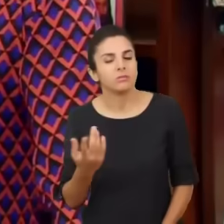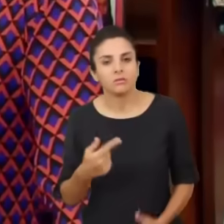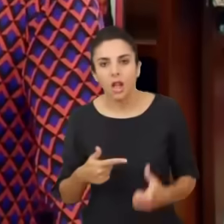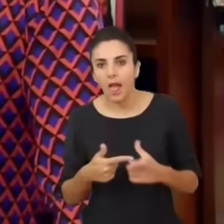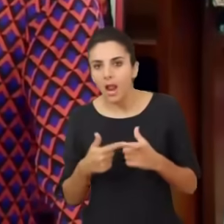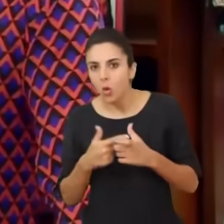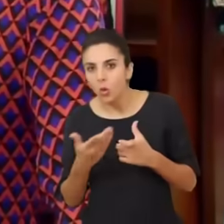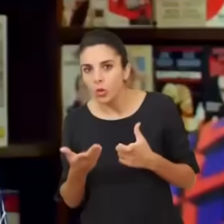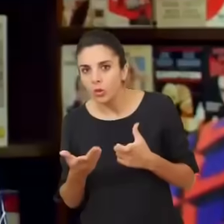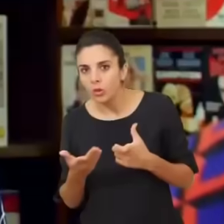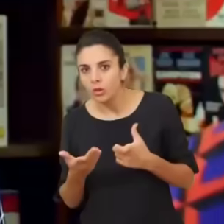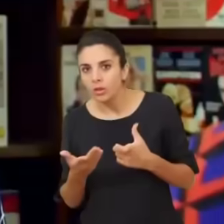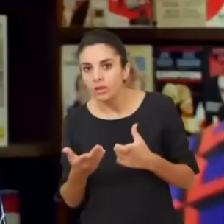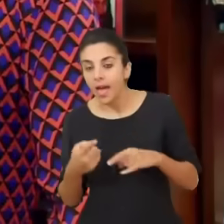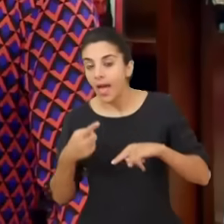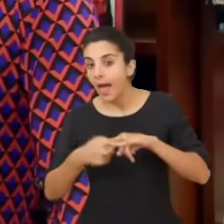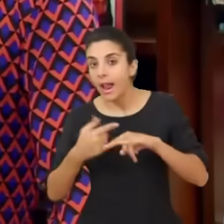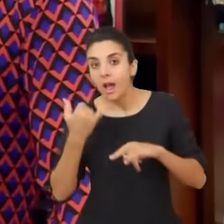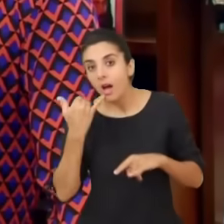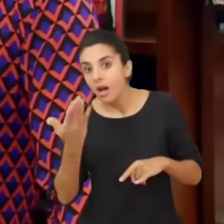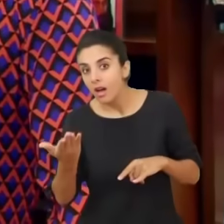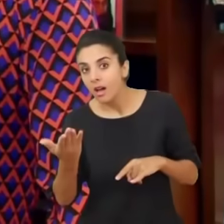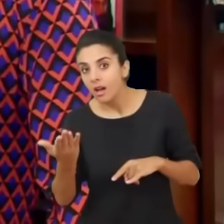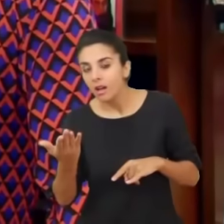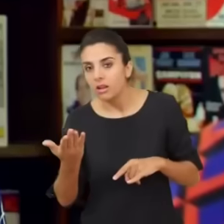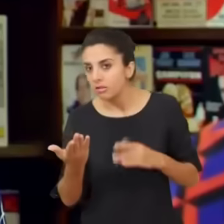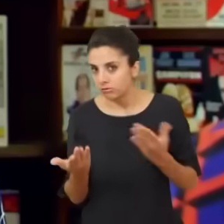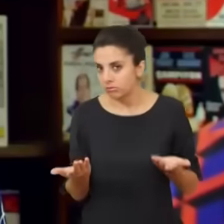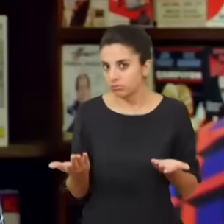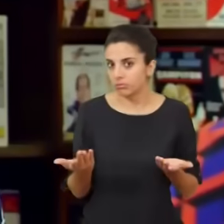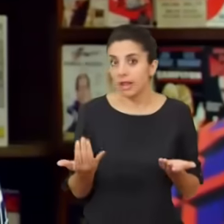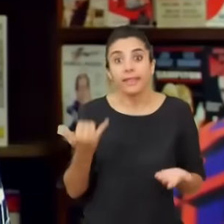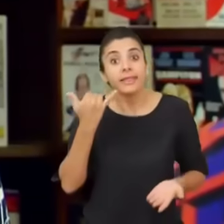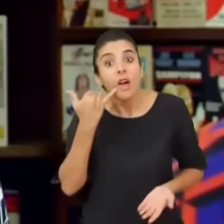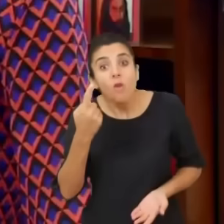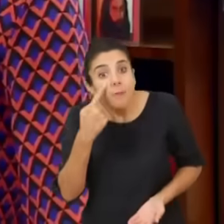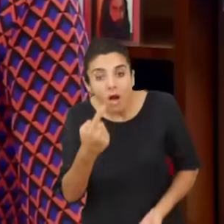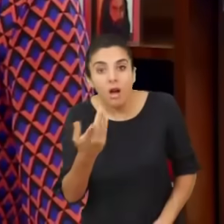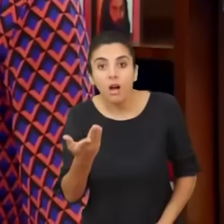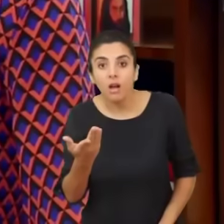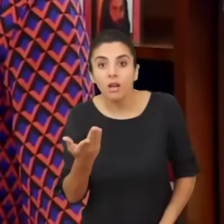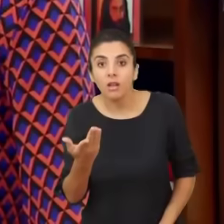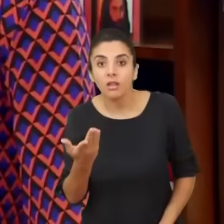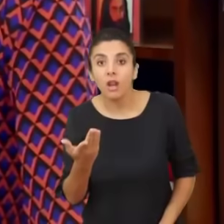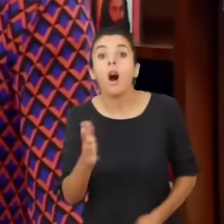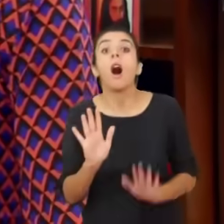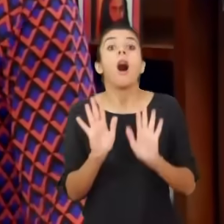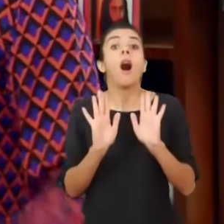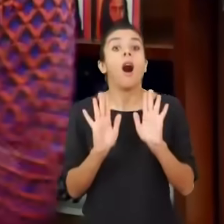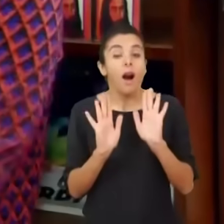Ergun. Hı? Helga. Hı? Telefon ver.